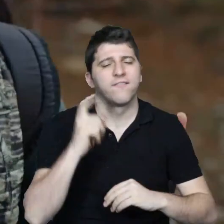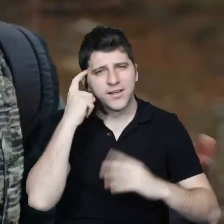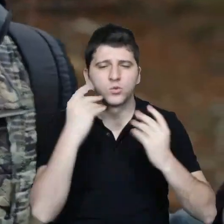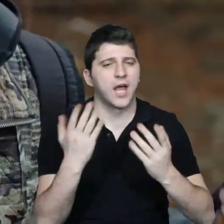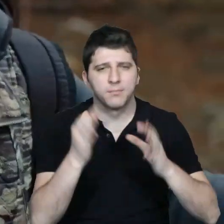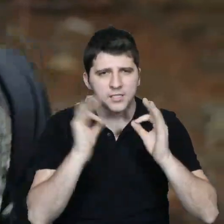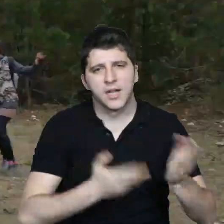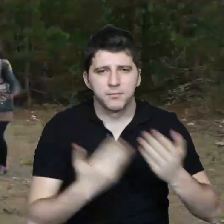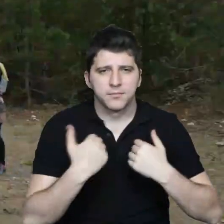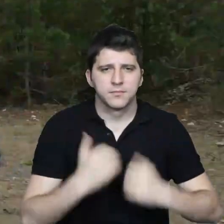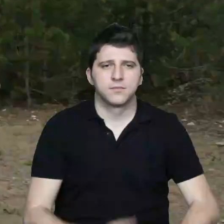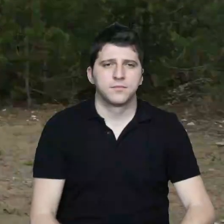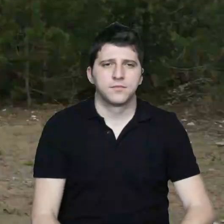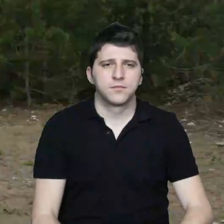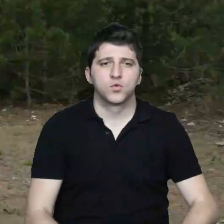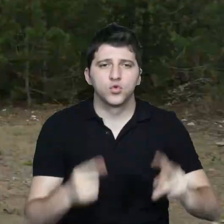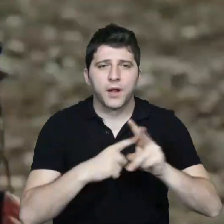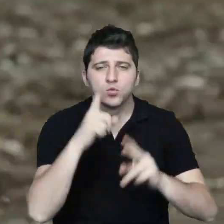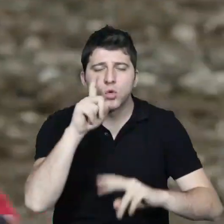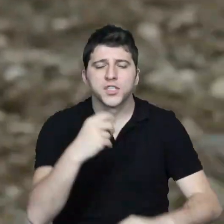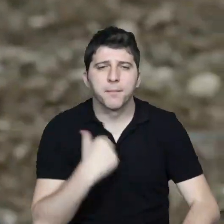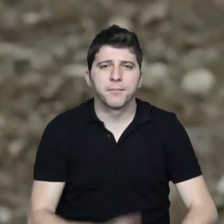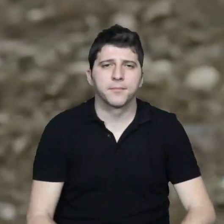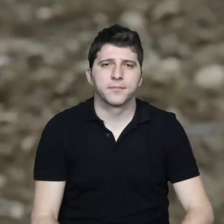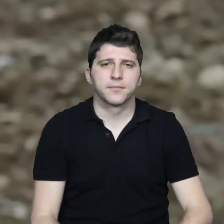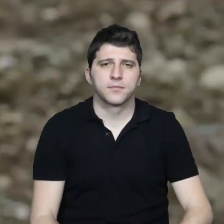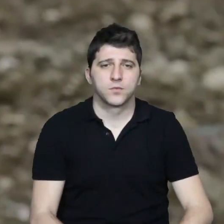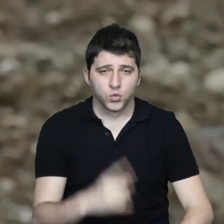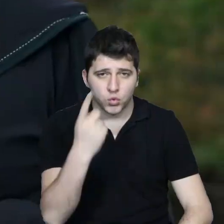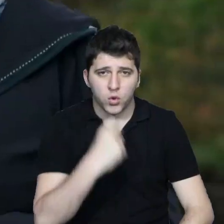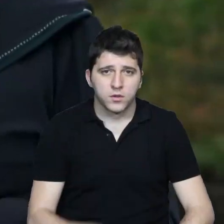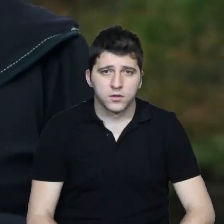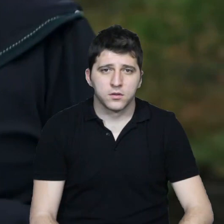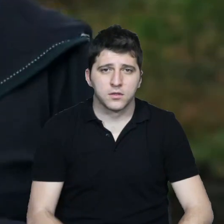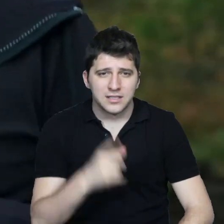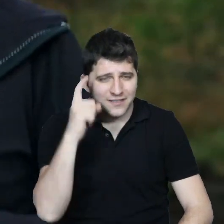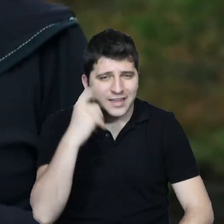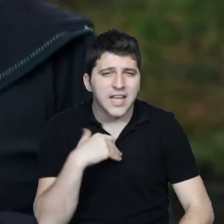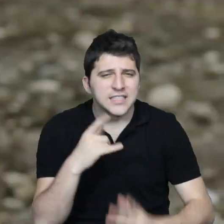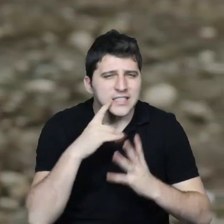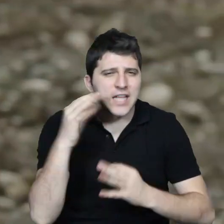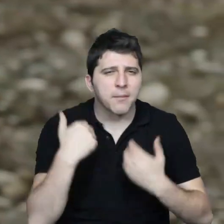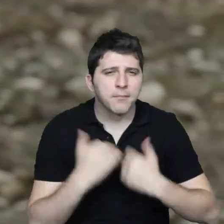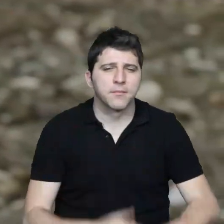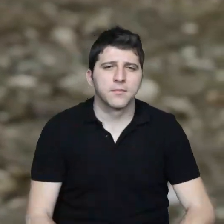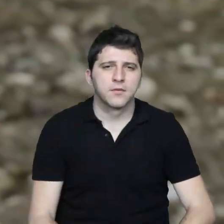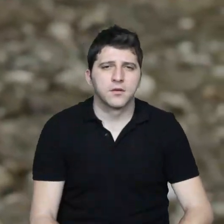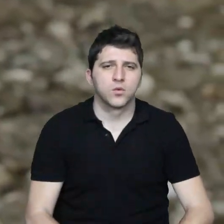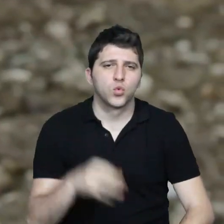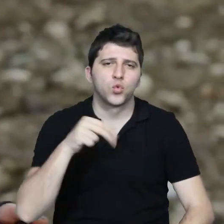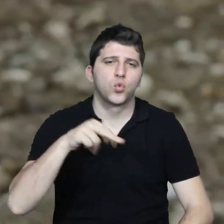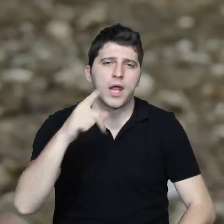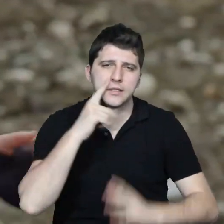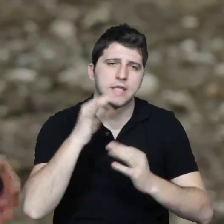Hadi başlayalım o zaman. Kübra, bir şey soracağım. Sor. Sence ben nasıl bir insanım? Yürüyen